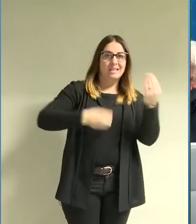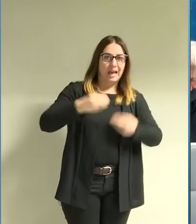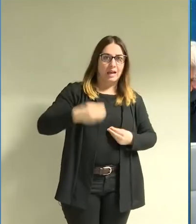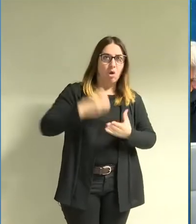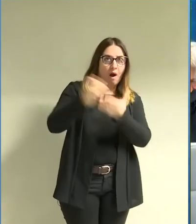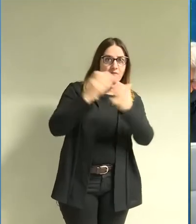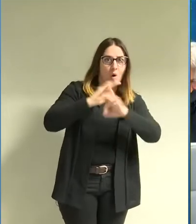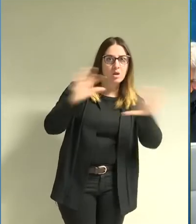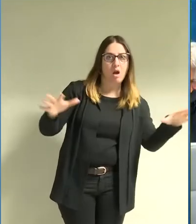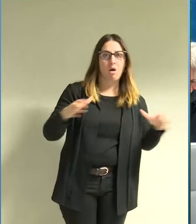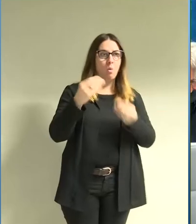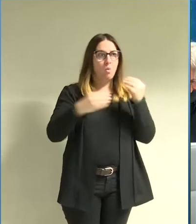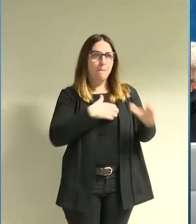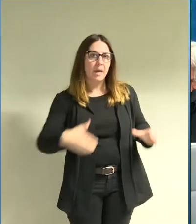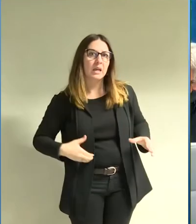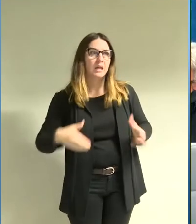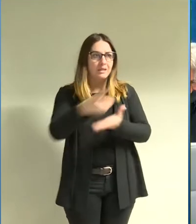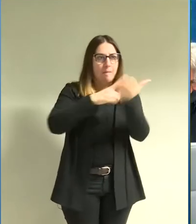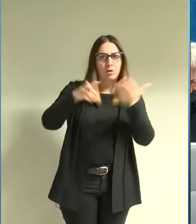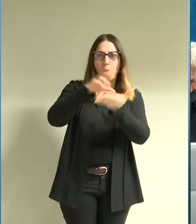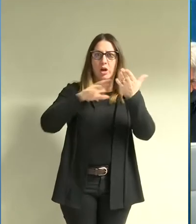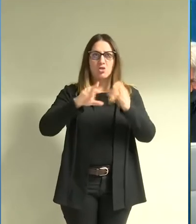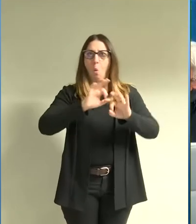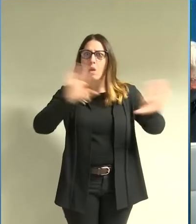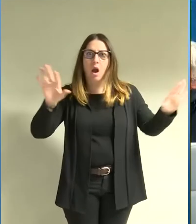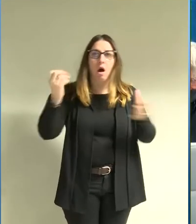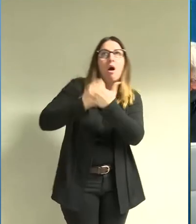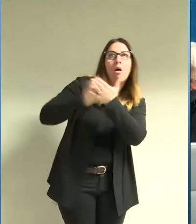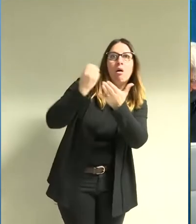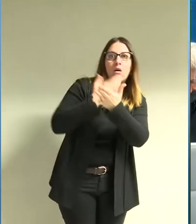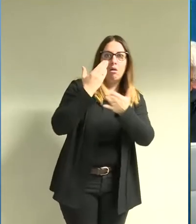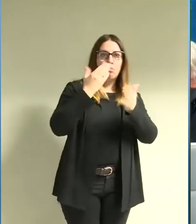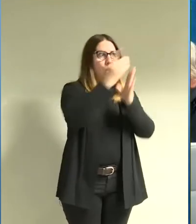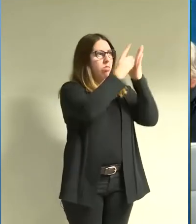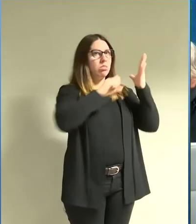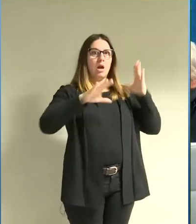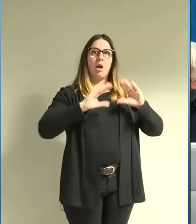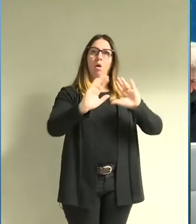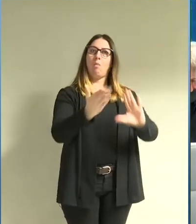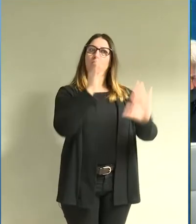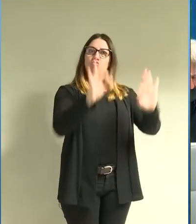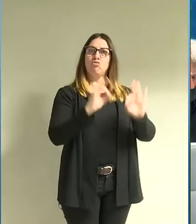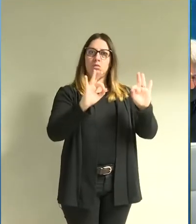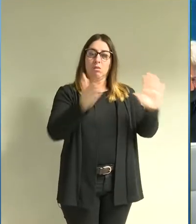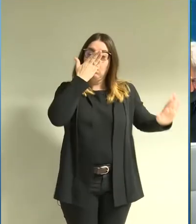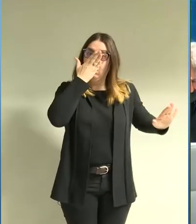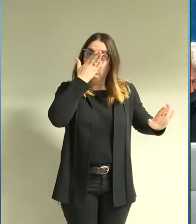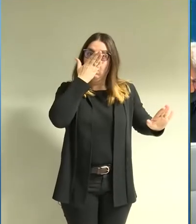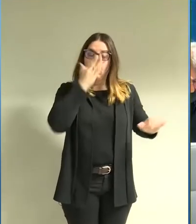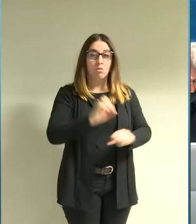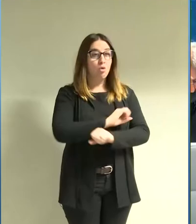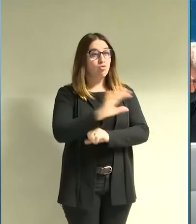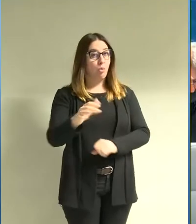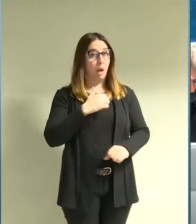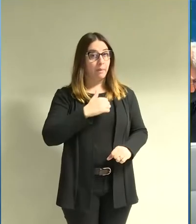les collectivités locales avec un données correctes d'application parce que la formation actuelle si un journal privé